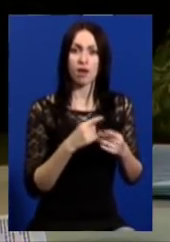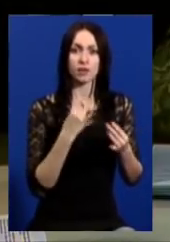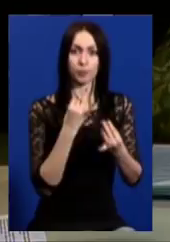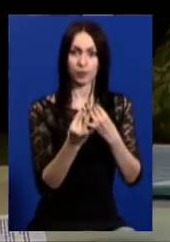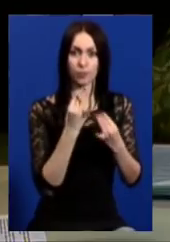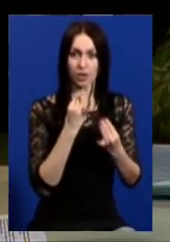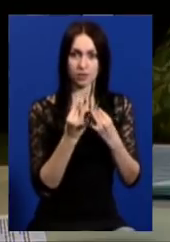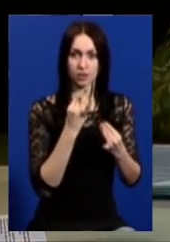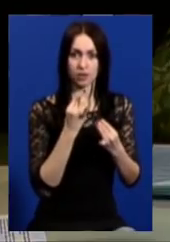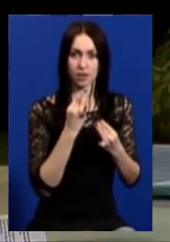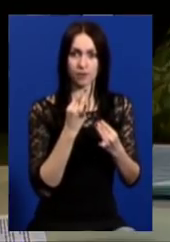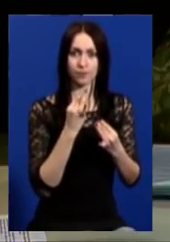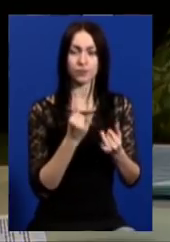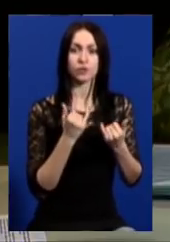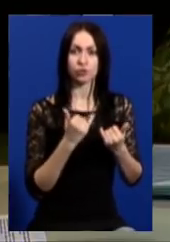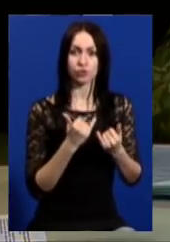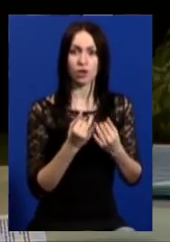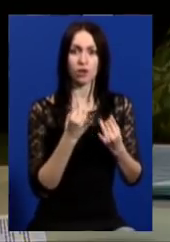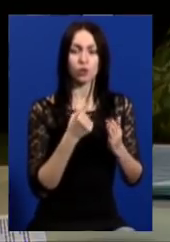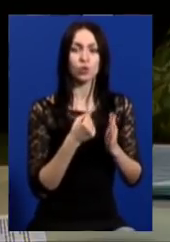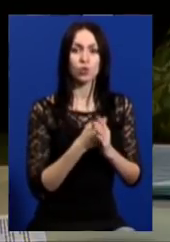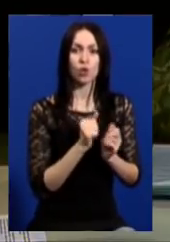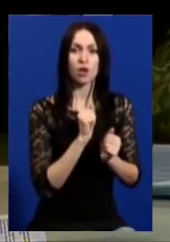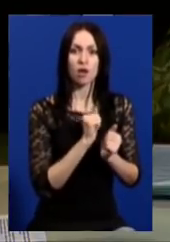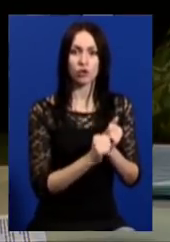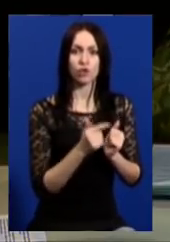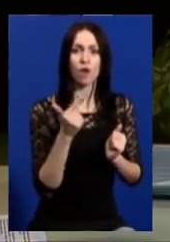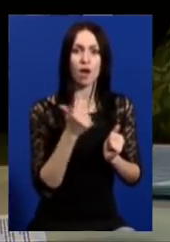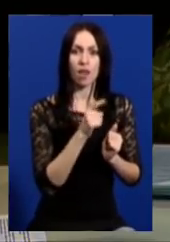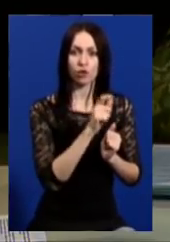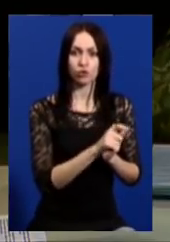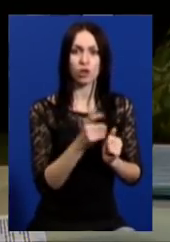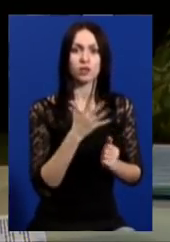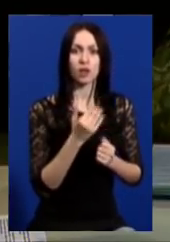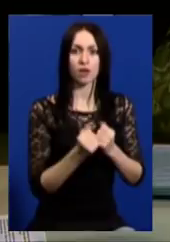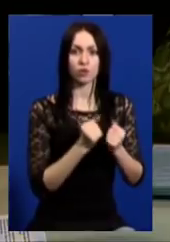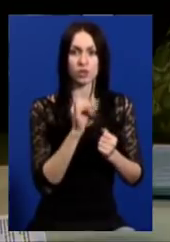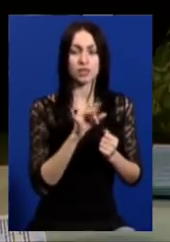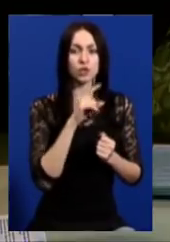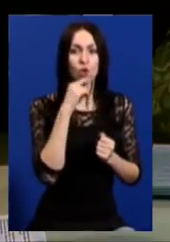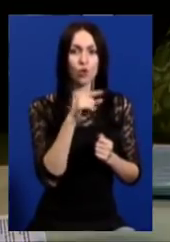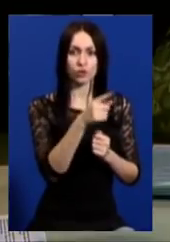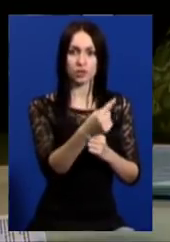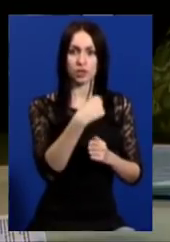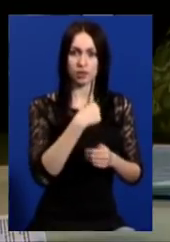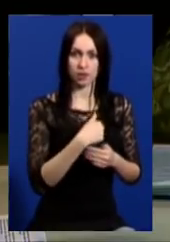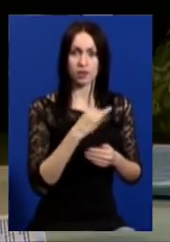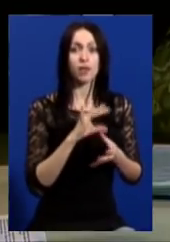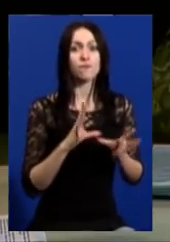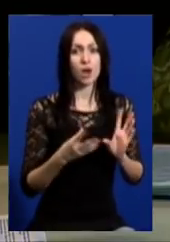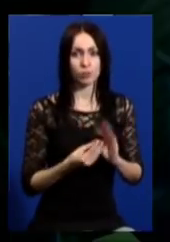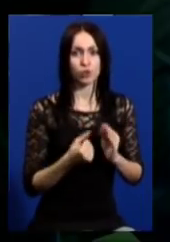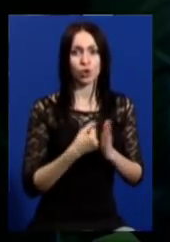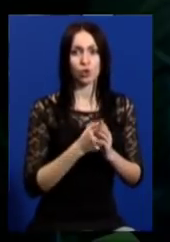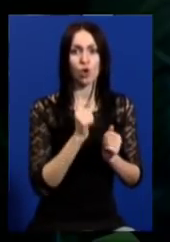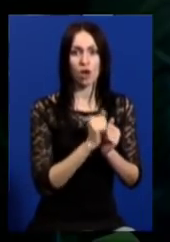співбесіда застосовується до кожного громадянина, який слідує з території Російської Федерації, і взагалі до